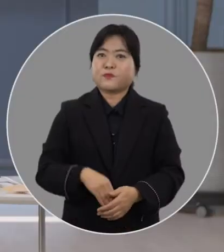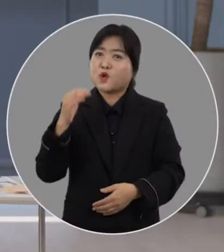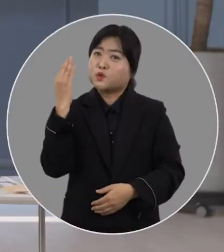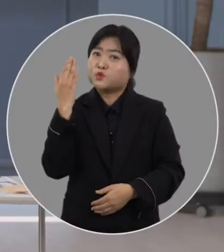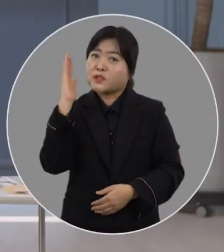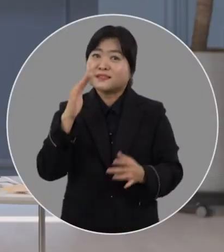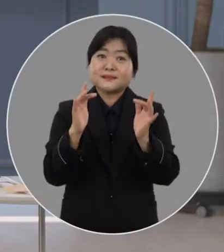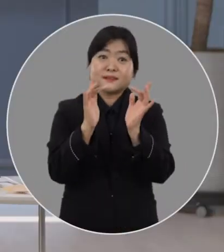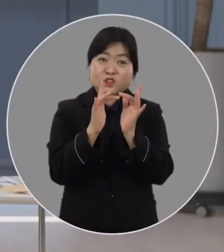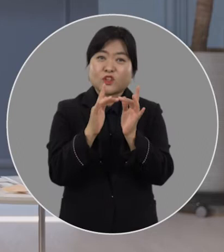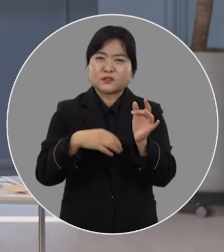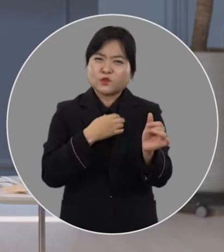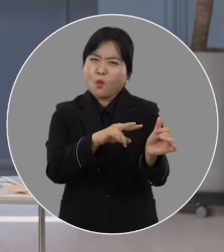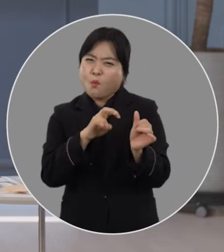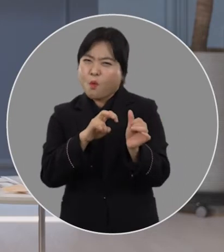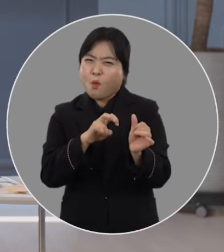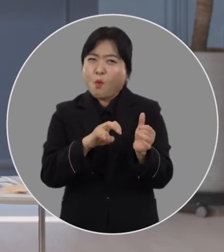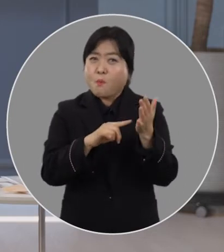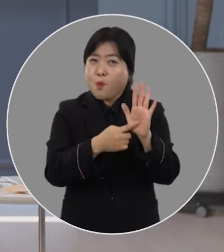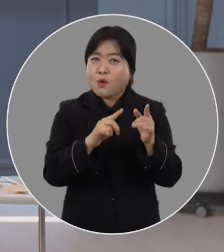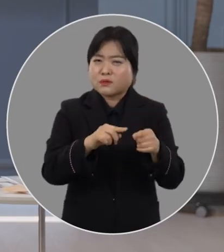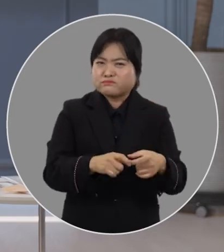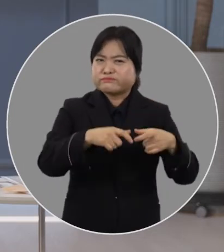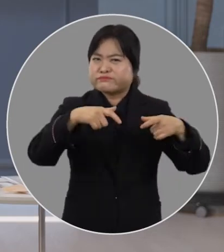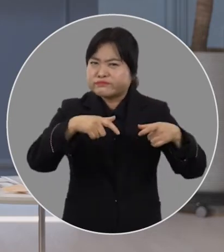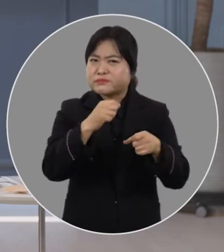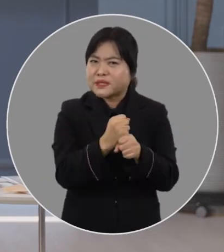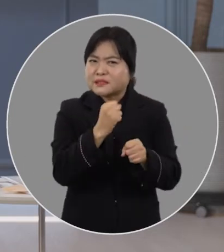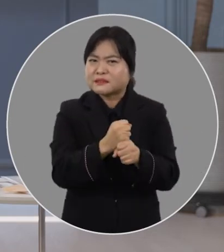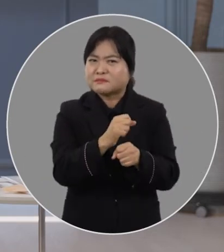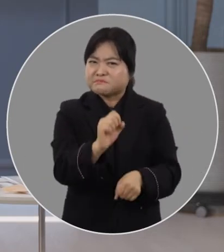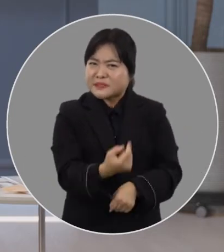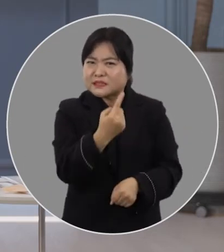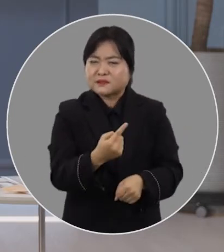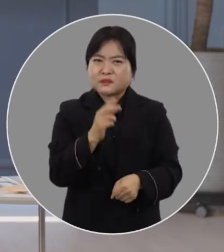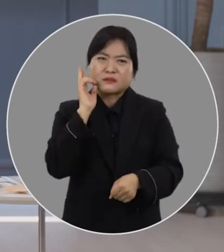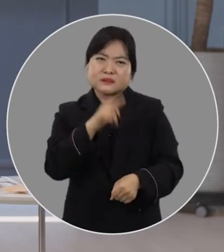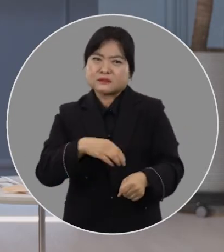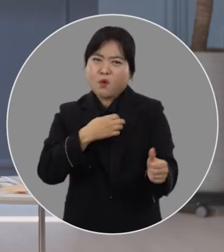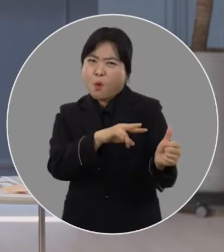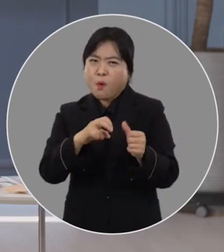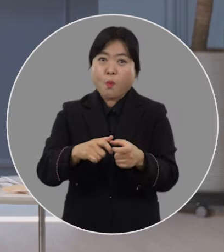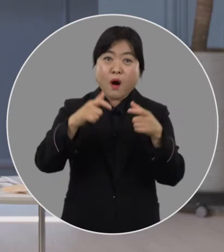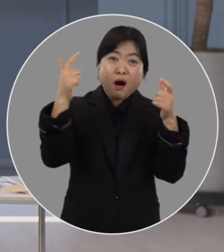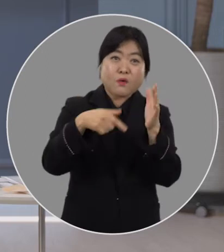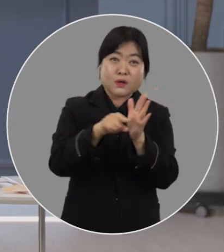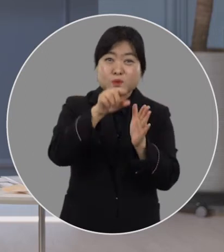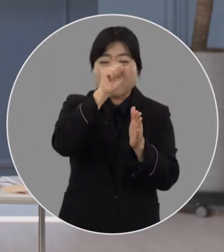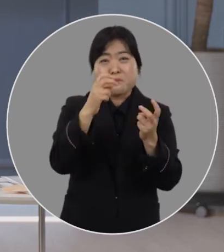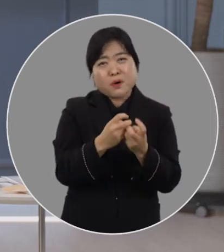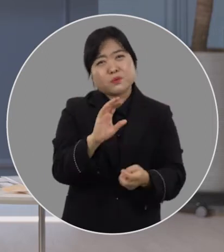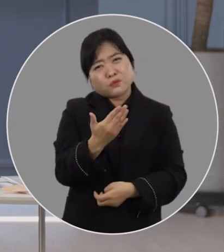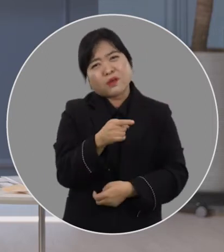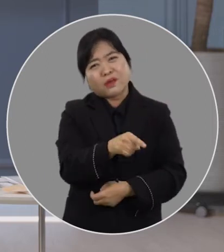최근 들어 인터넷은 혐오 표현이 증식하는 혐오의 온상이자 극단적인 혐오를 확산시키기 위한 좋은 수단이 되어버린